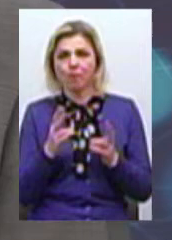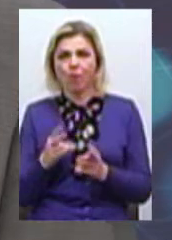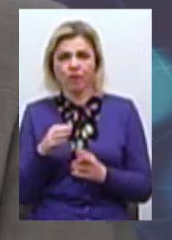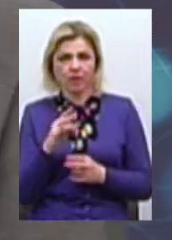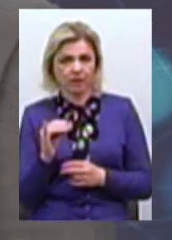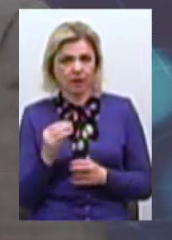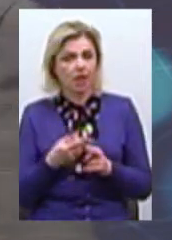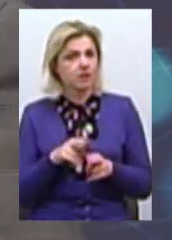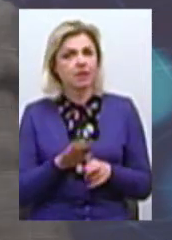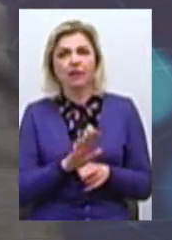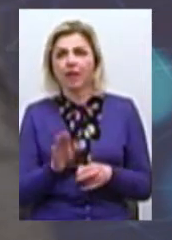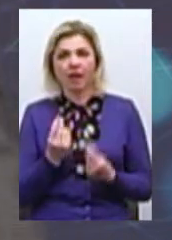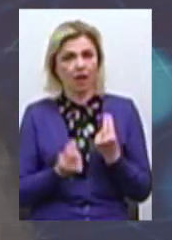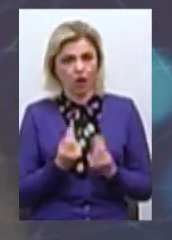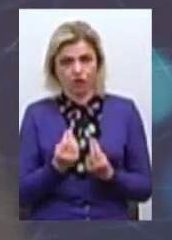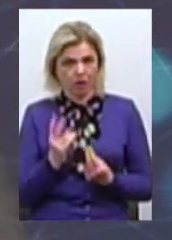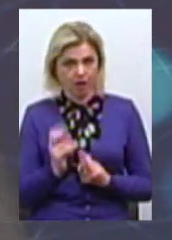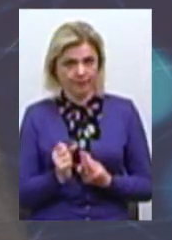не іграшка, тому коли